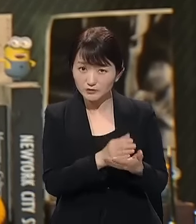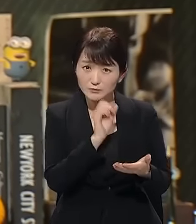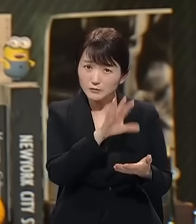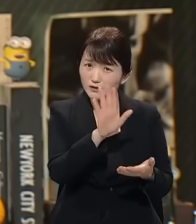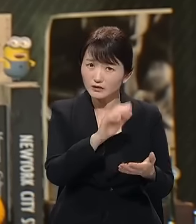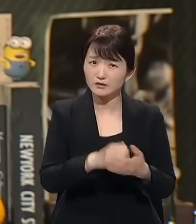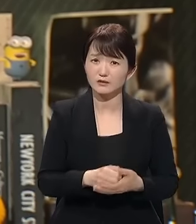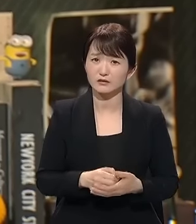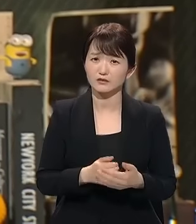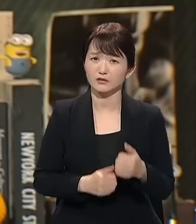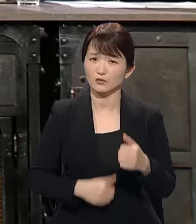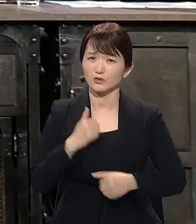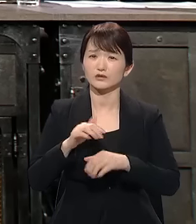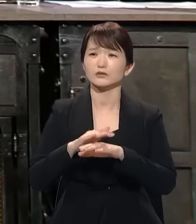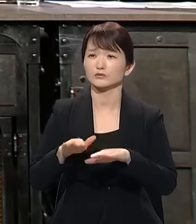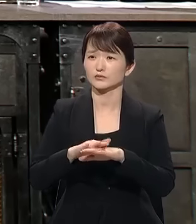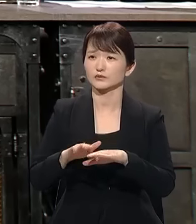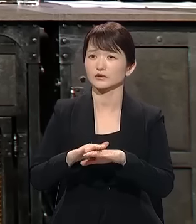푸세요 동그라미.